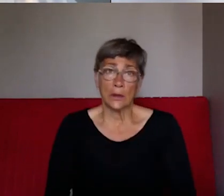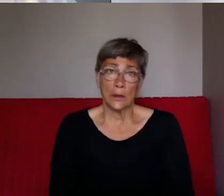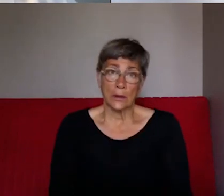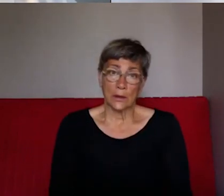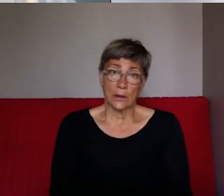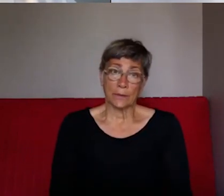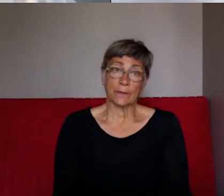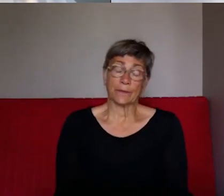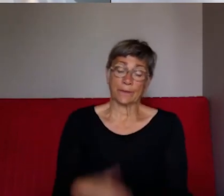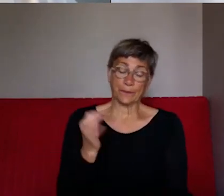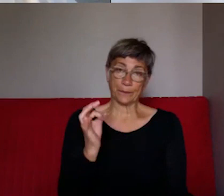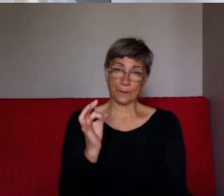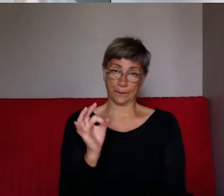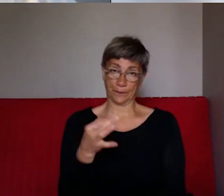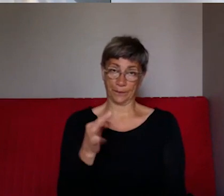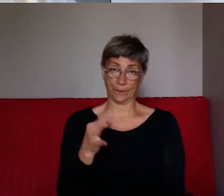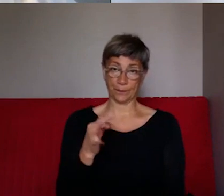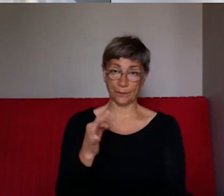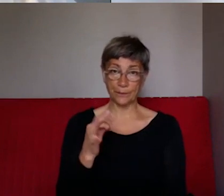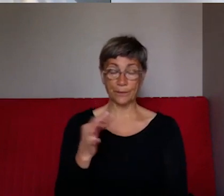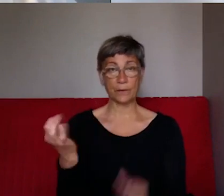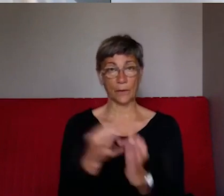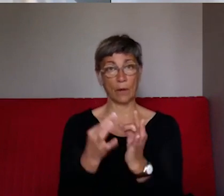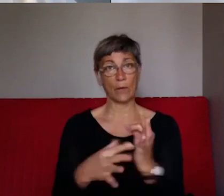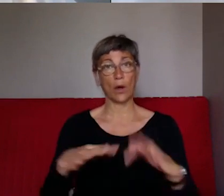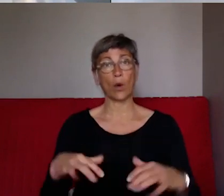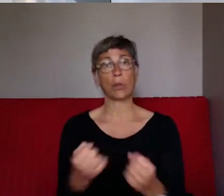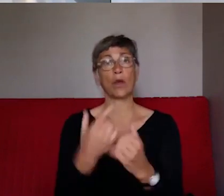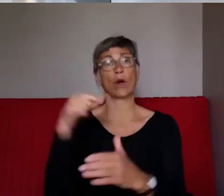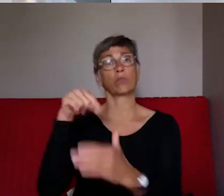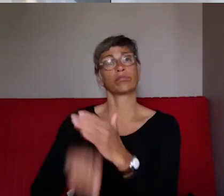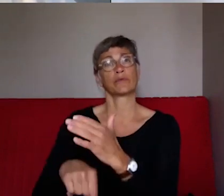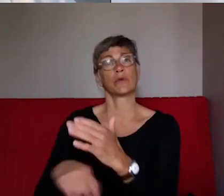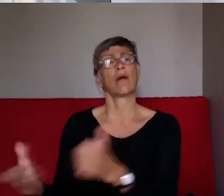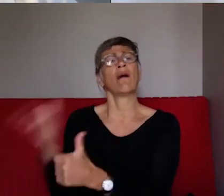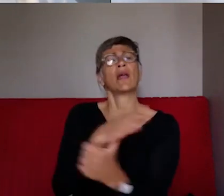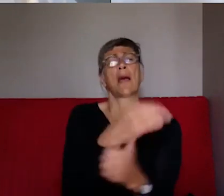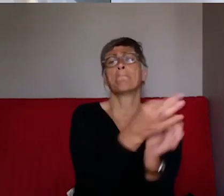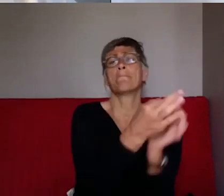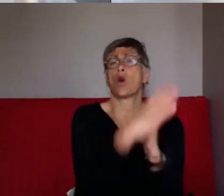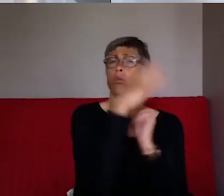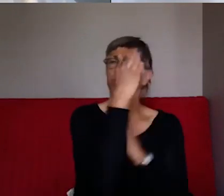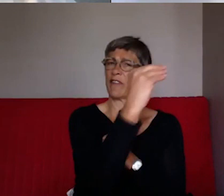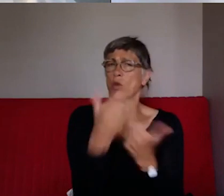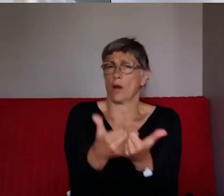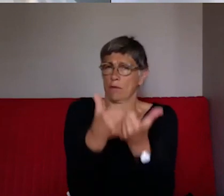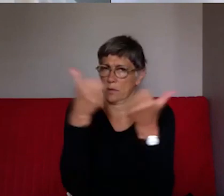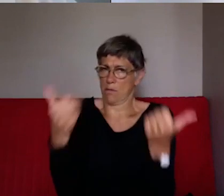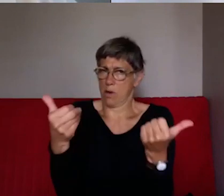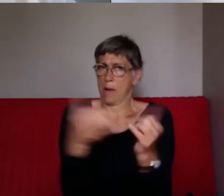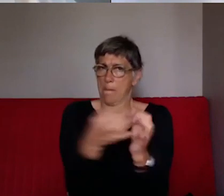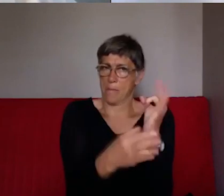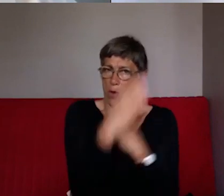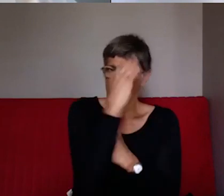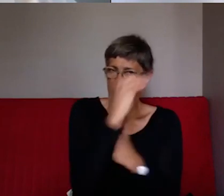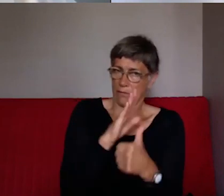Oui, parce que je parle du bilan de compétences approfondi parce qu'on a les bilans professionnels hein, qui n'ont rien à voir. Donc, il faut bien faire la différence entre les deux. Souvent,